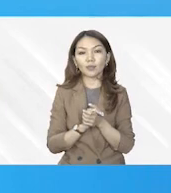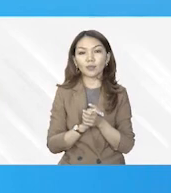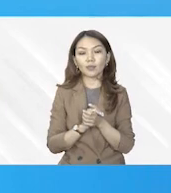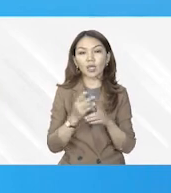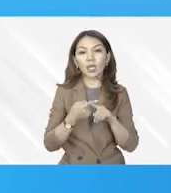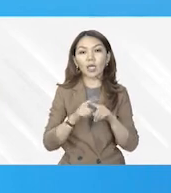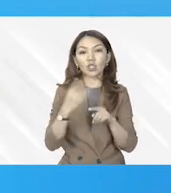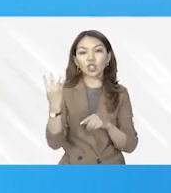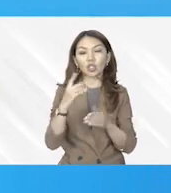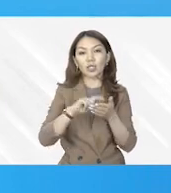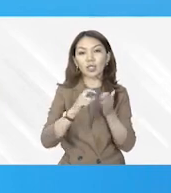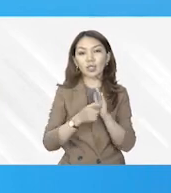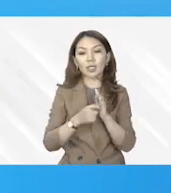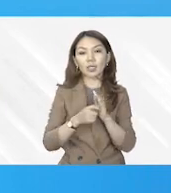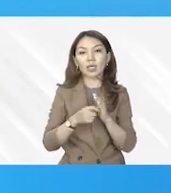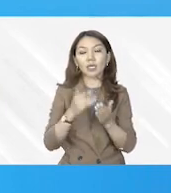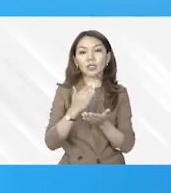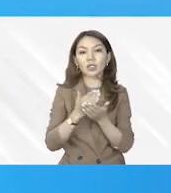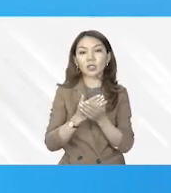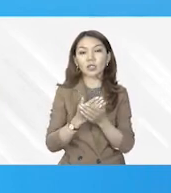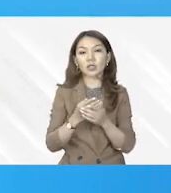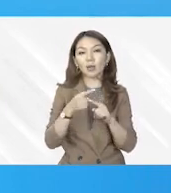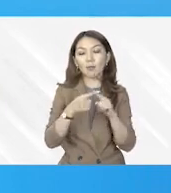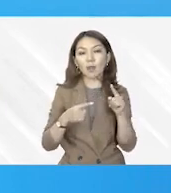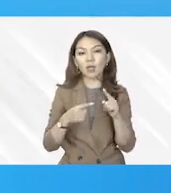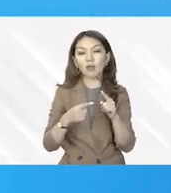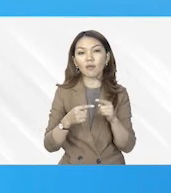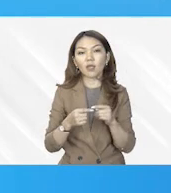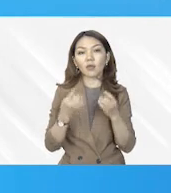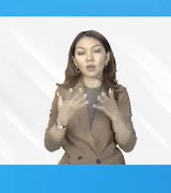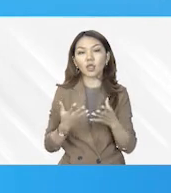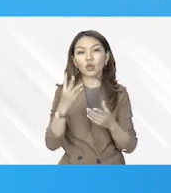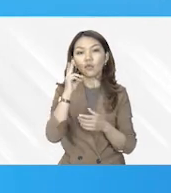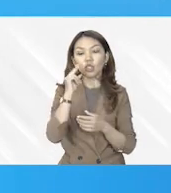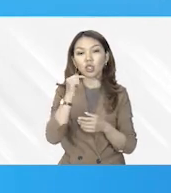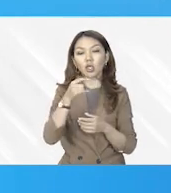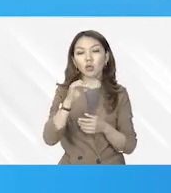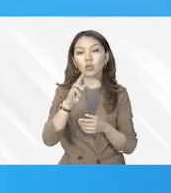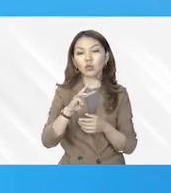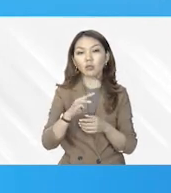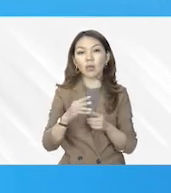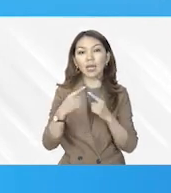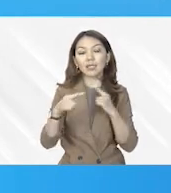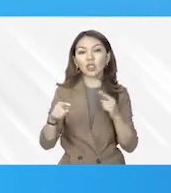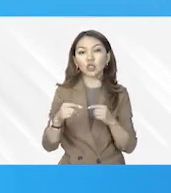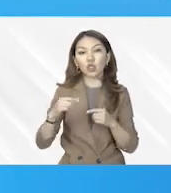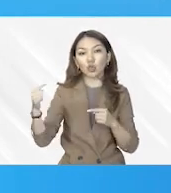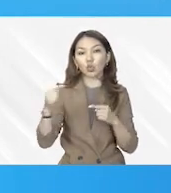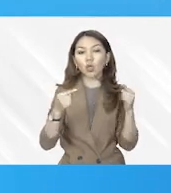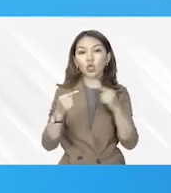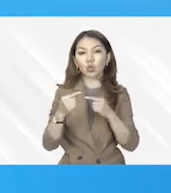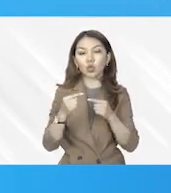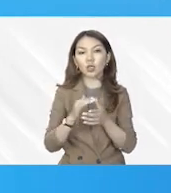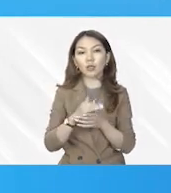Эти 4 клетки с содержанием только половины обычного числа хромосом генетически отличаются как друг от друга, так и